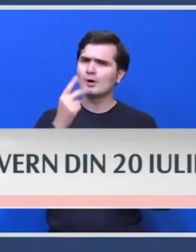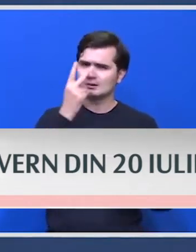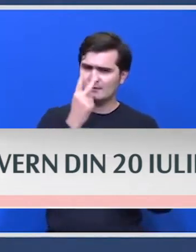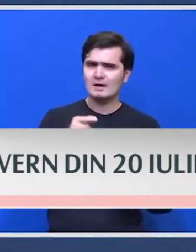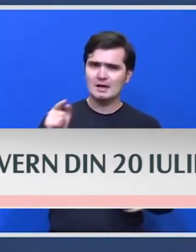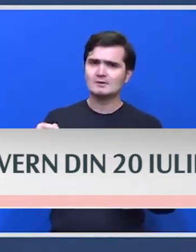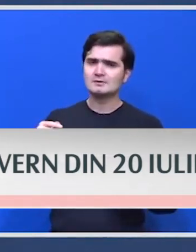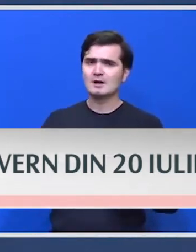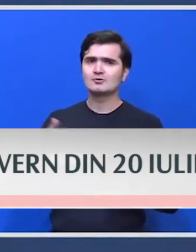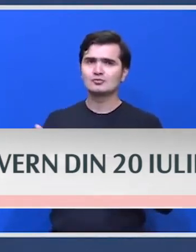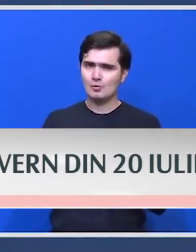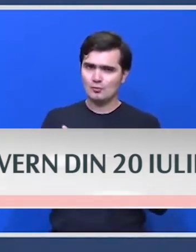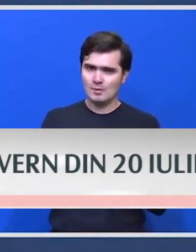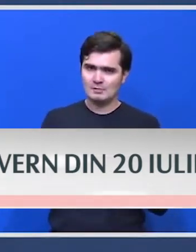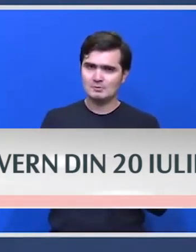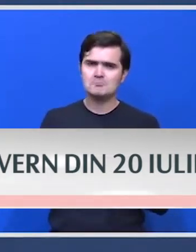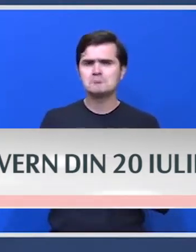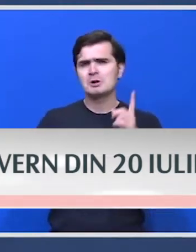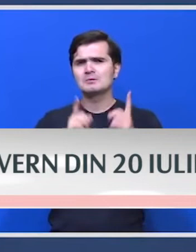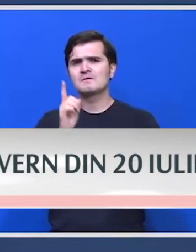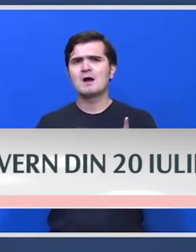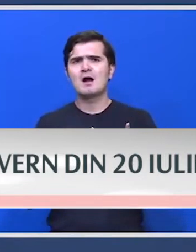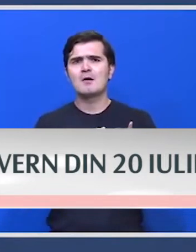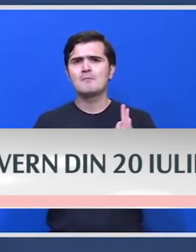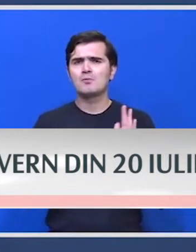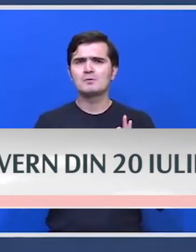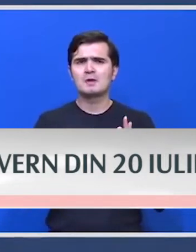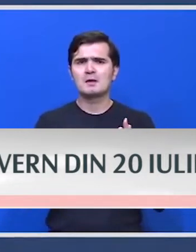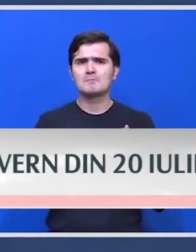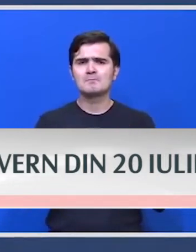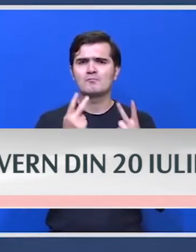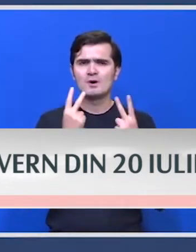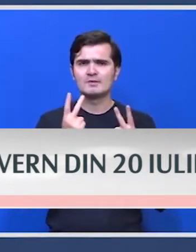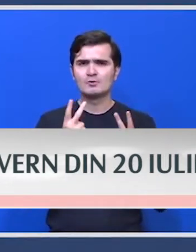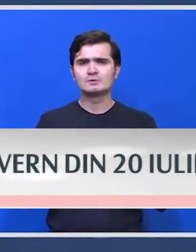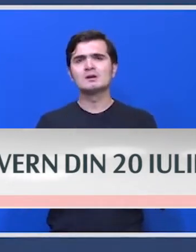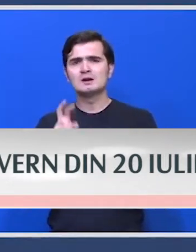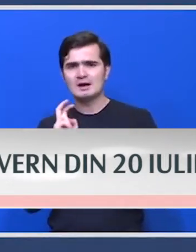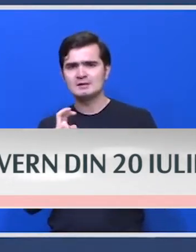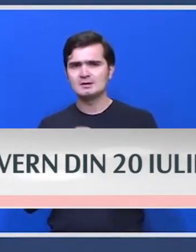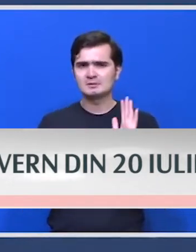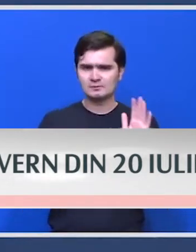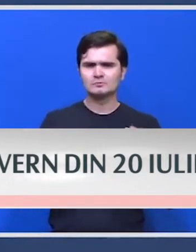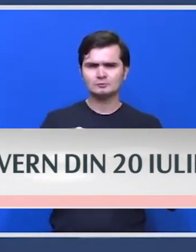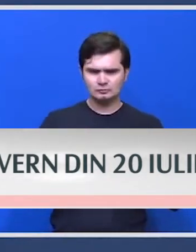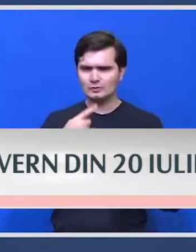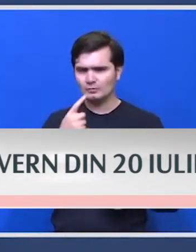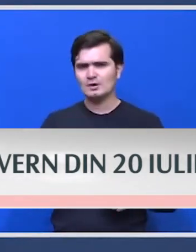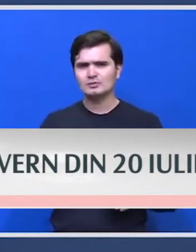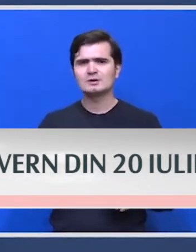acest document strategic câteva repere foarte importante, dar înainte să le expun, voi spune că e un document